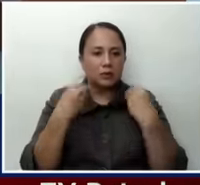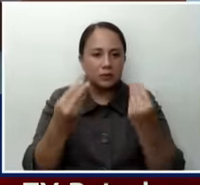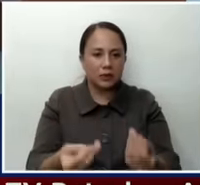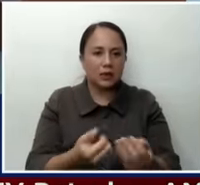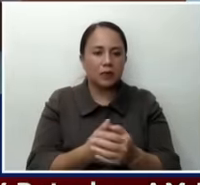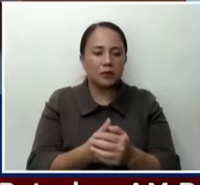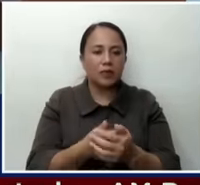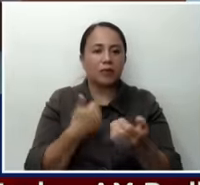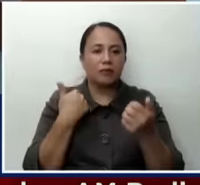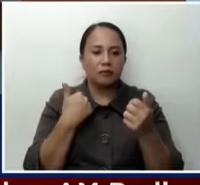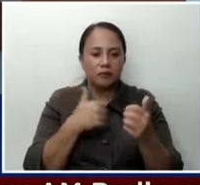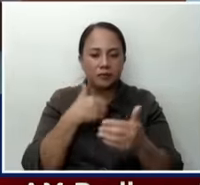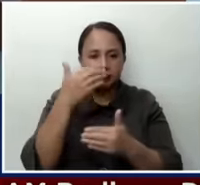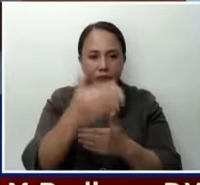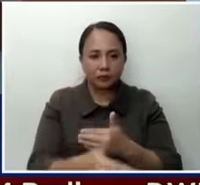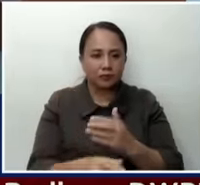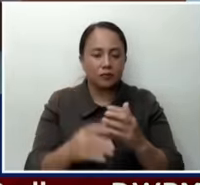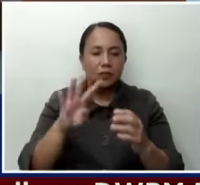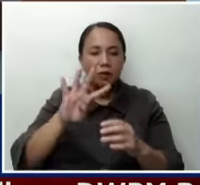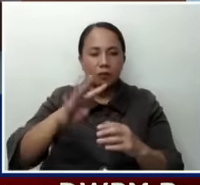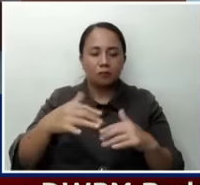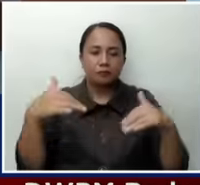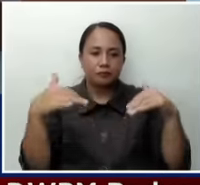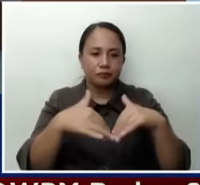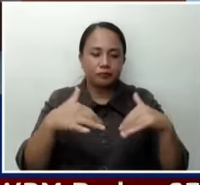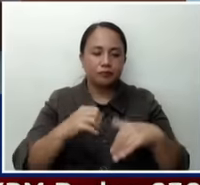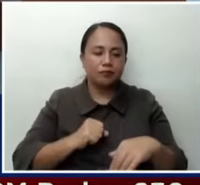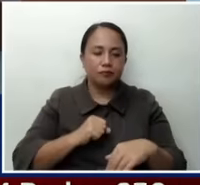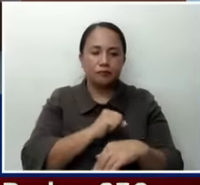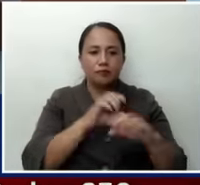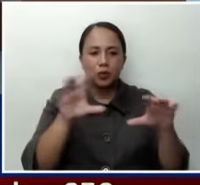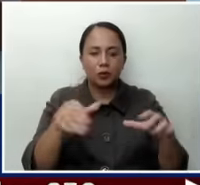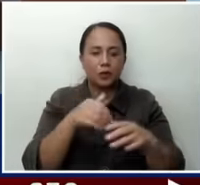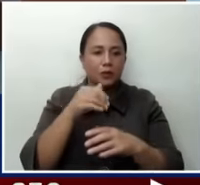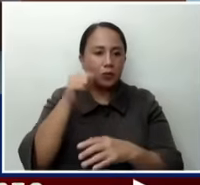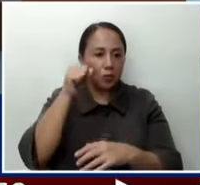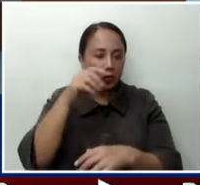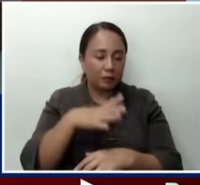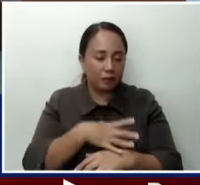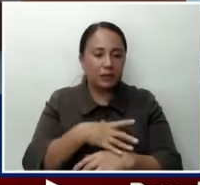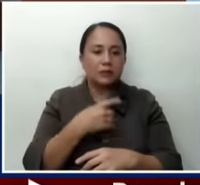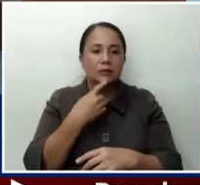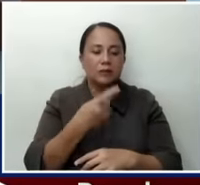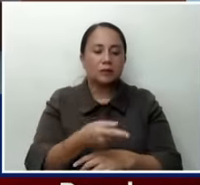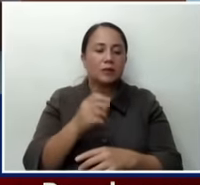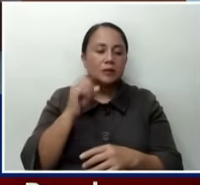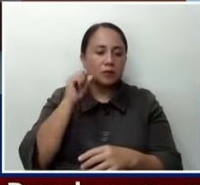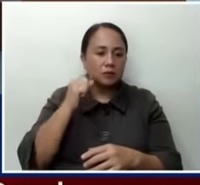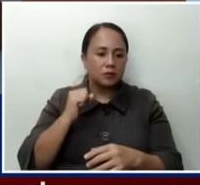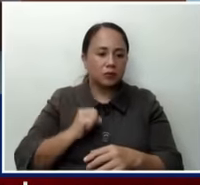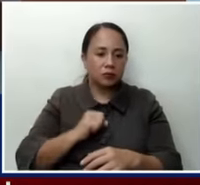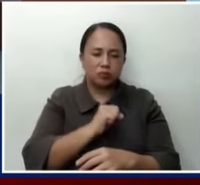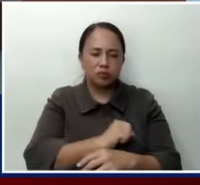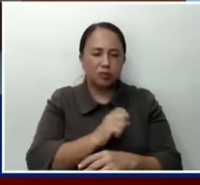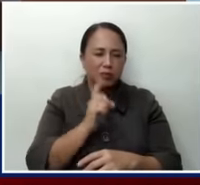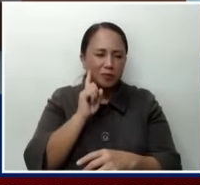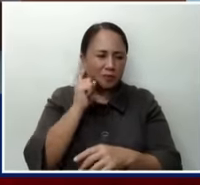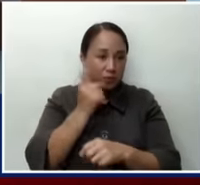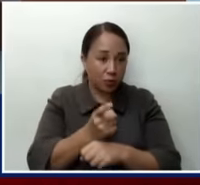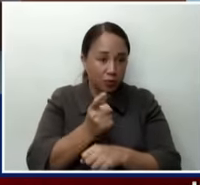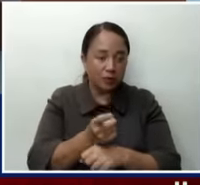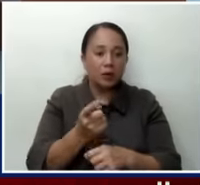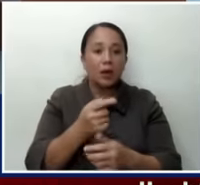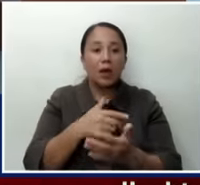na dito yung ika-apat na pagdinig ng Senate Committee on Women na sabi ni Senador Ontiveros, posibleng mangyari sa isang